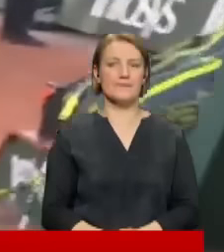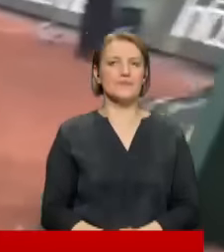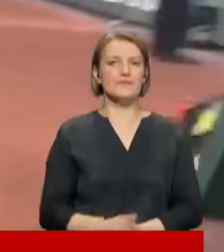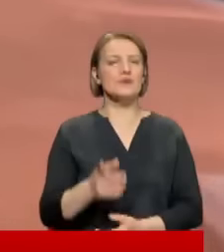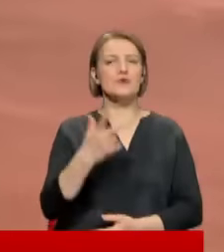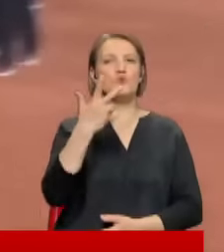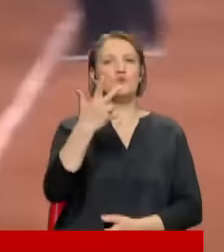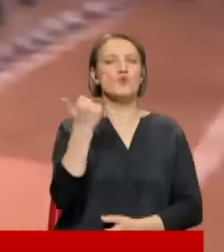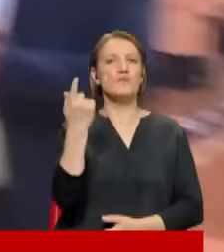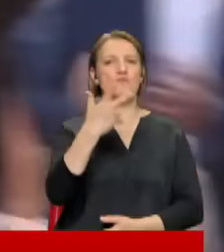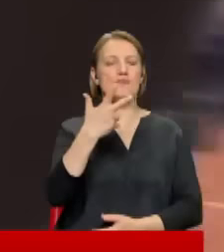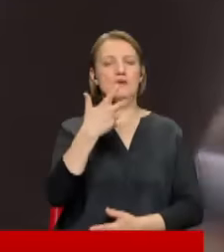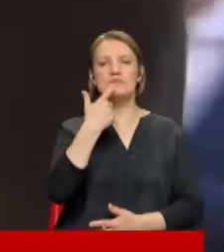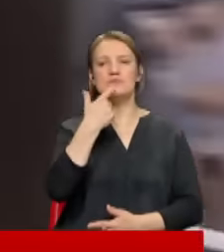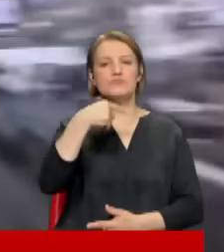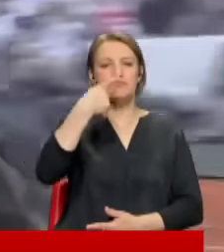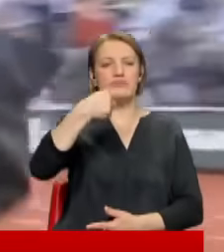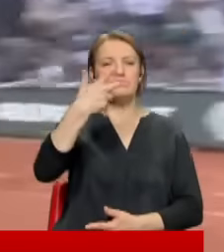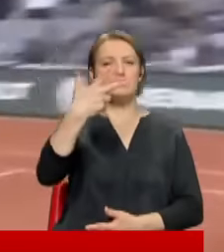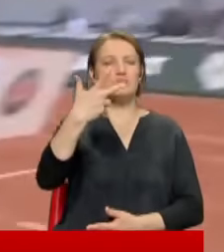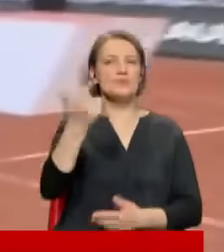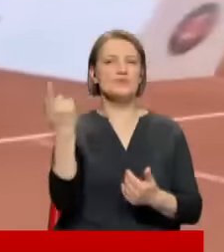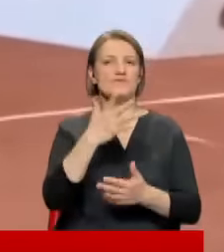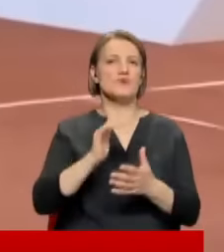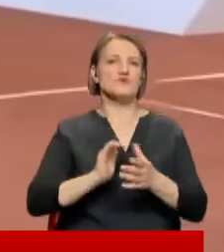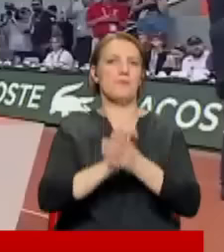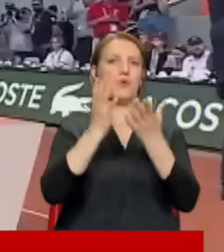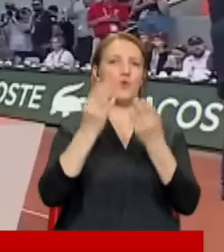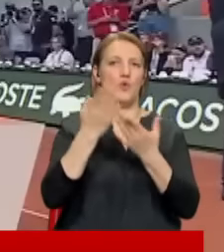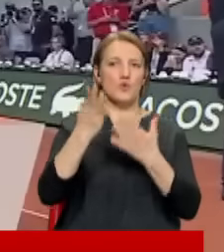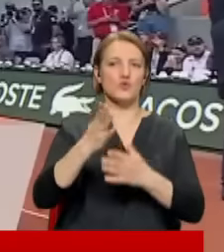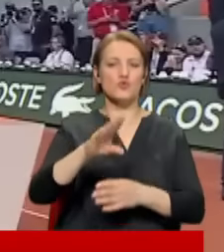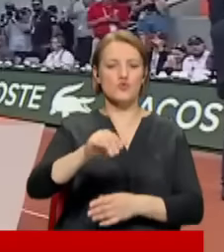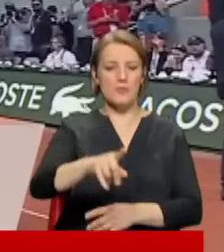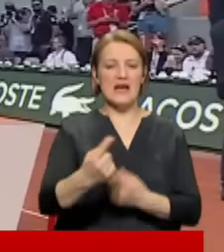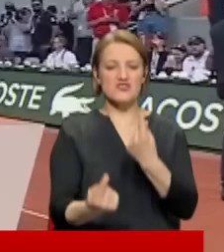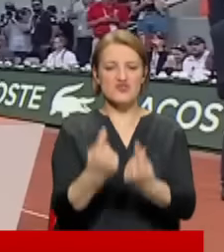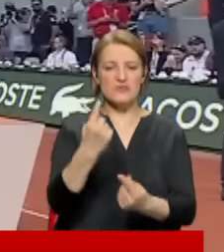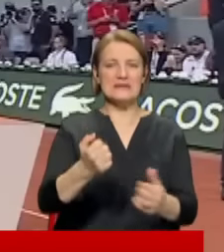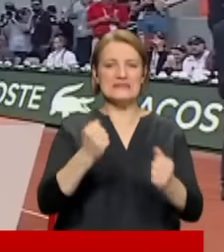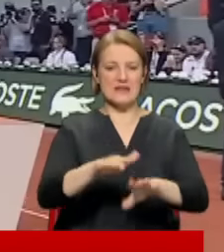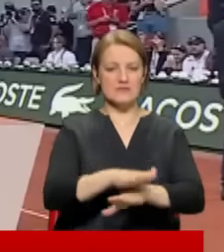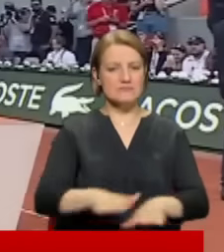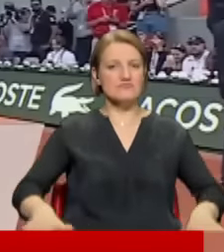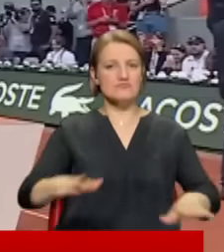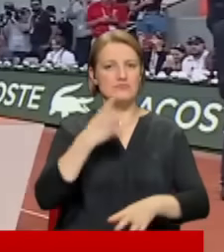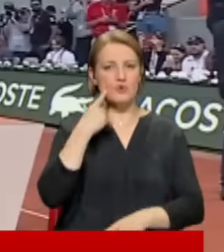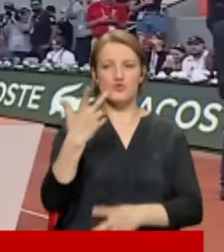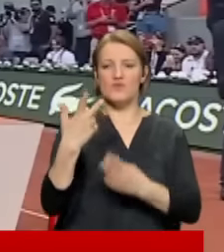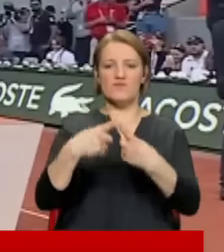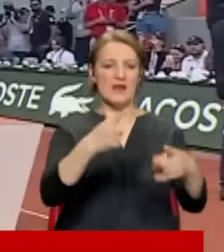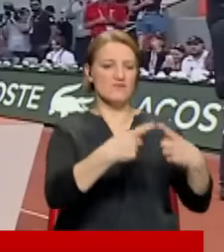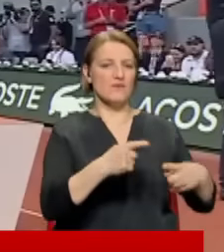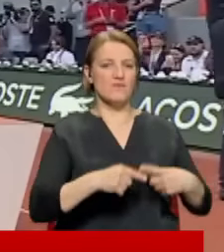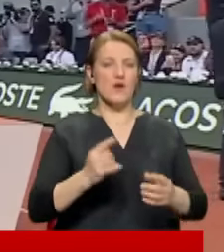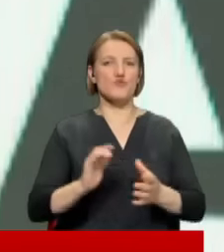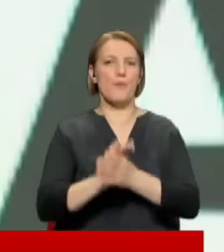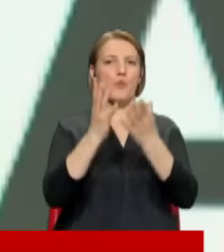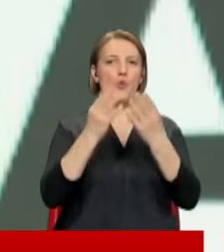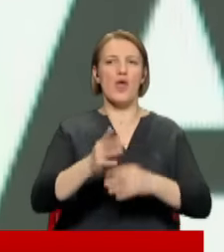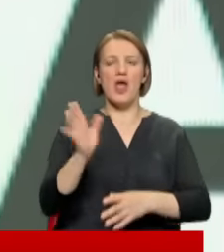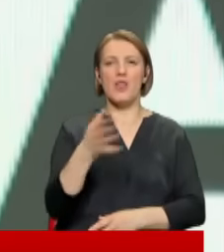Üst üste 3 yılda gelen bu zaferler Alcaraz'ın adını tarihe de yazdırdı. Toprak, çim ve sert zemin olmak üzere 3 farklı zeminde şampiyon